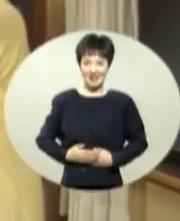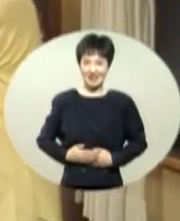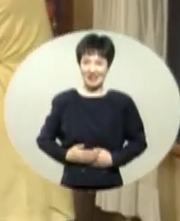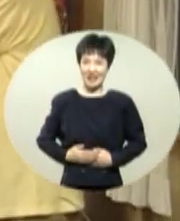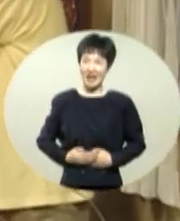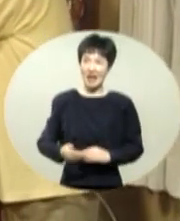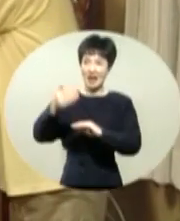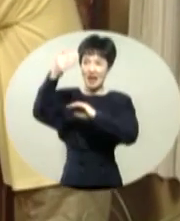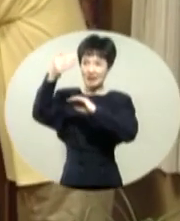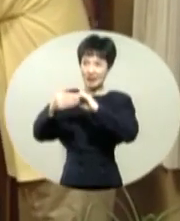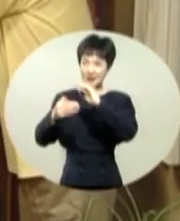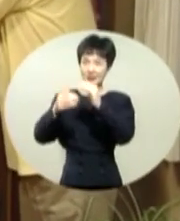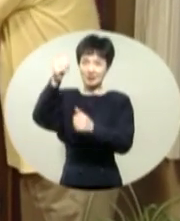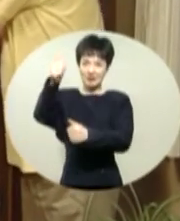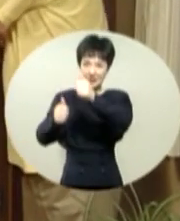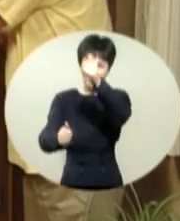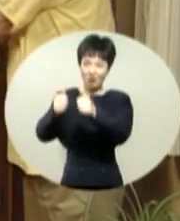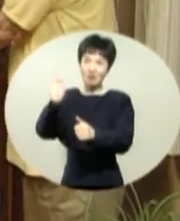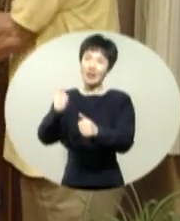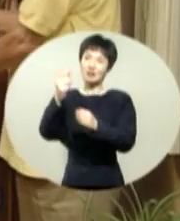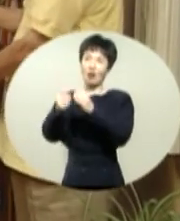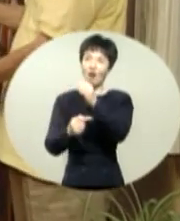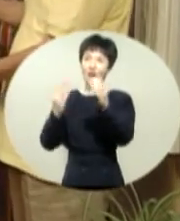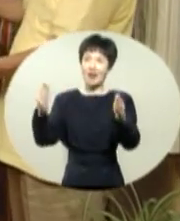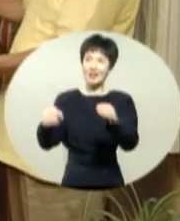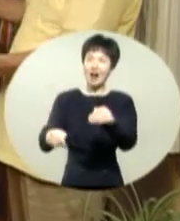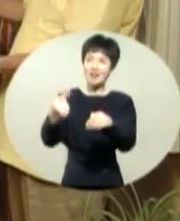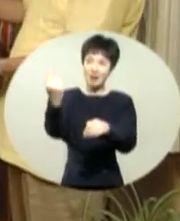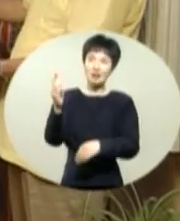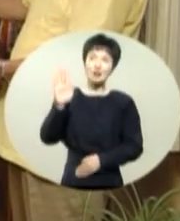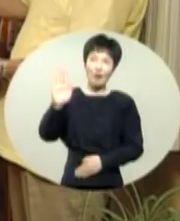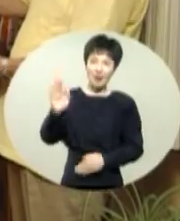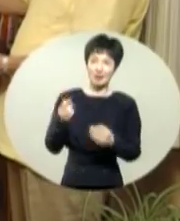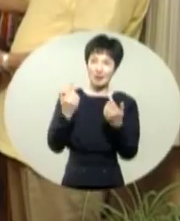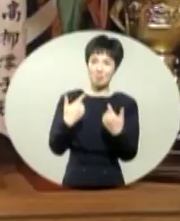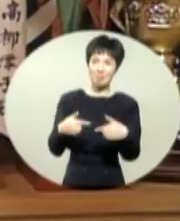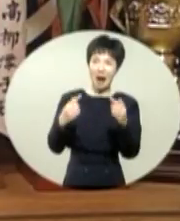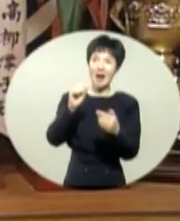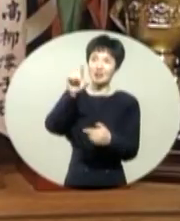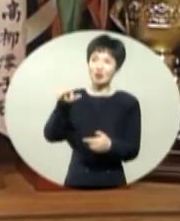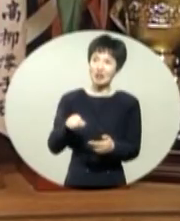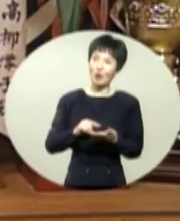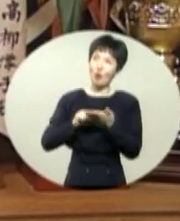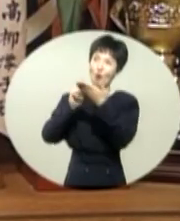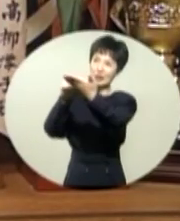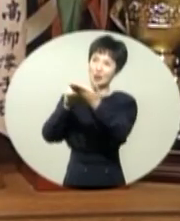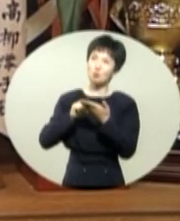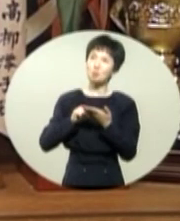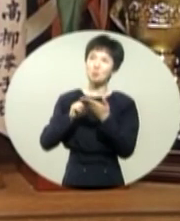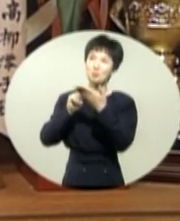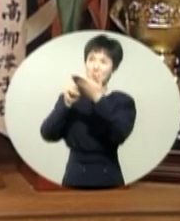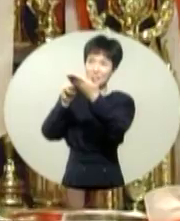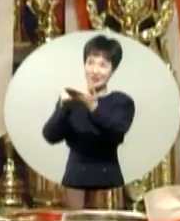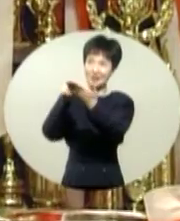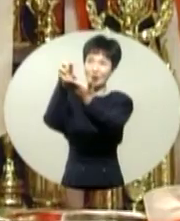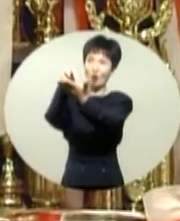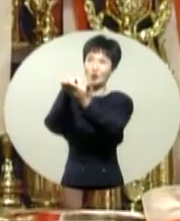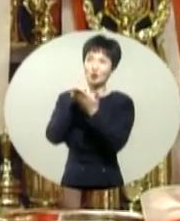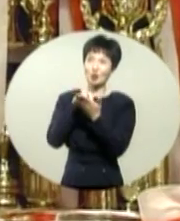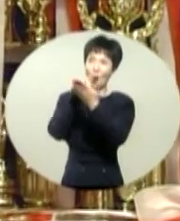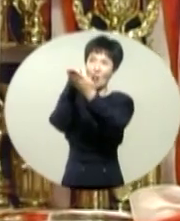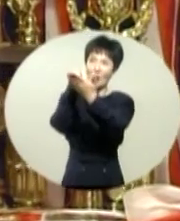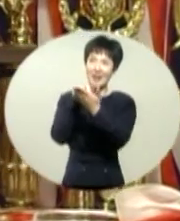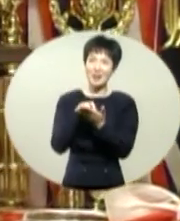年間100以上あるという写真コンテストに毎月のように出品。その受賞歴